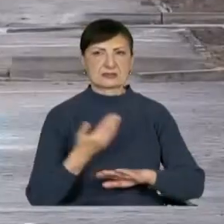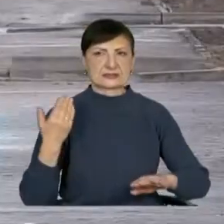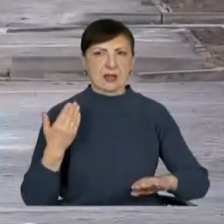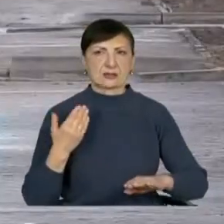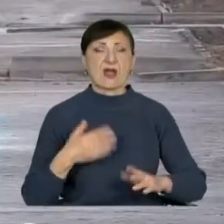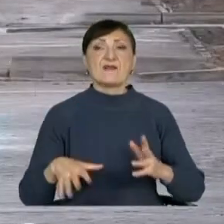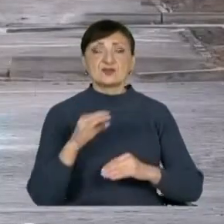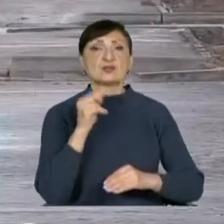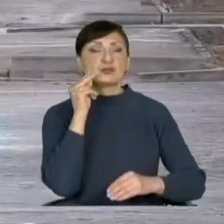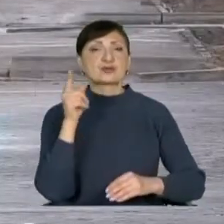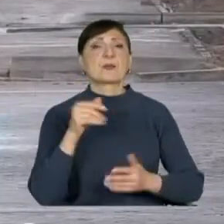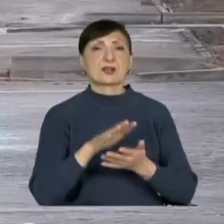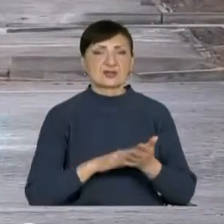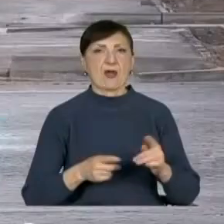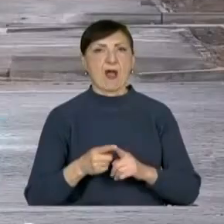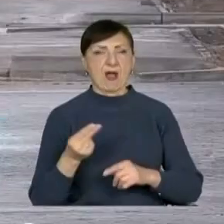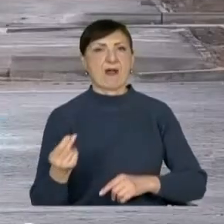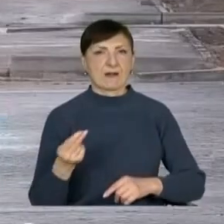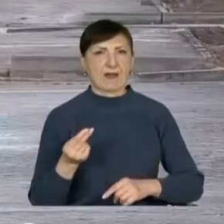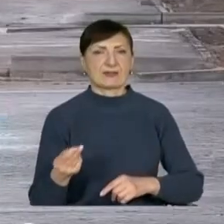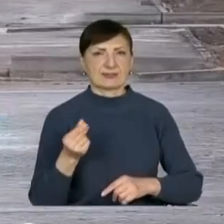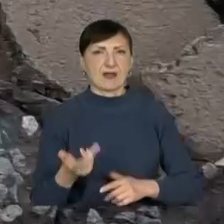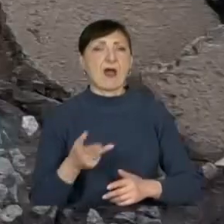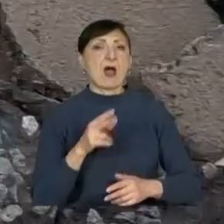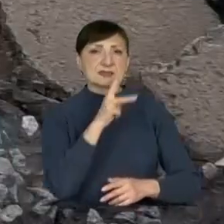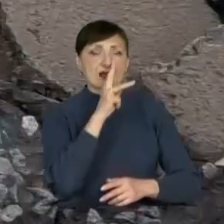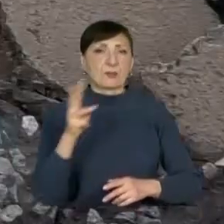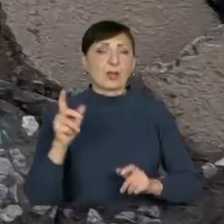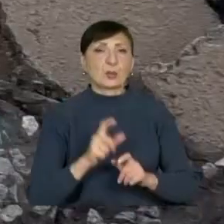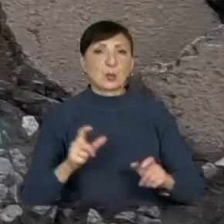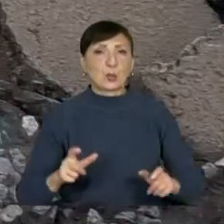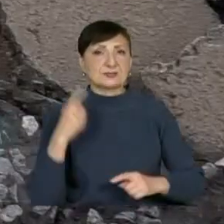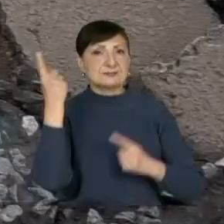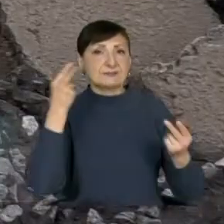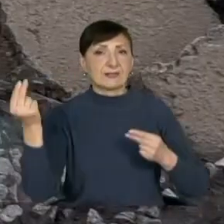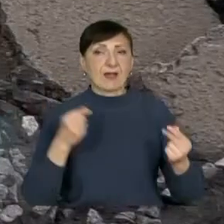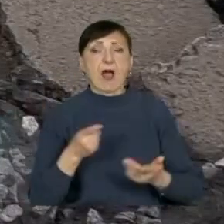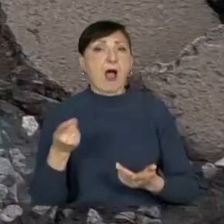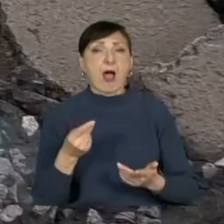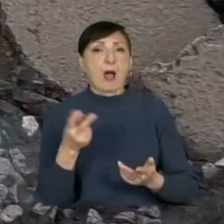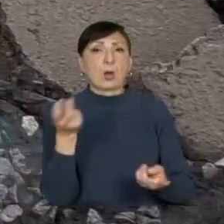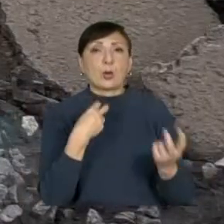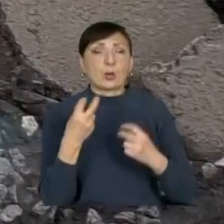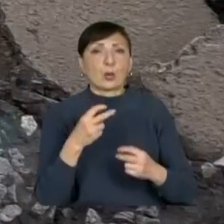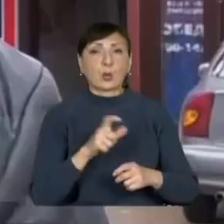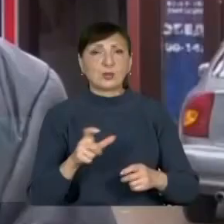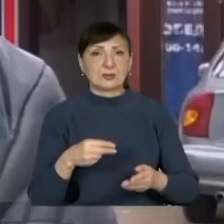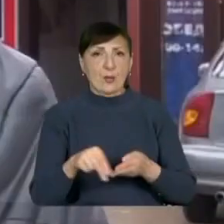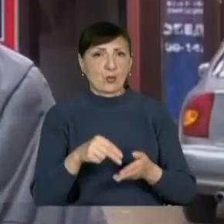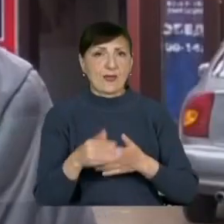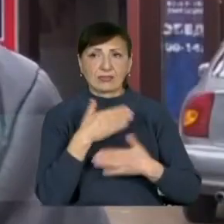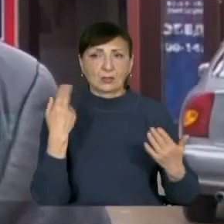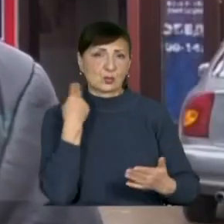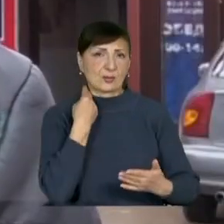Жумалиев все это время продолжал платить аренду, зарплаты сотрудникам и коммунальные расходы. Однако бизнесмен был вынужден влезть в кредиты.